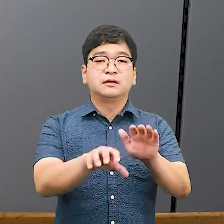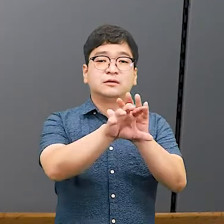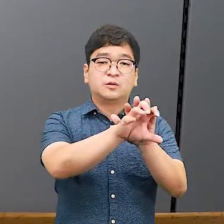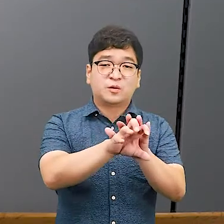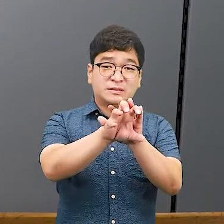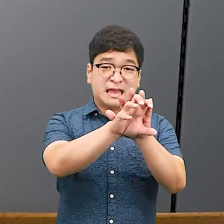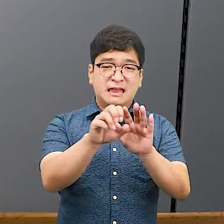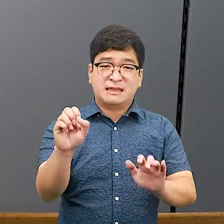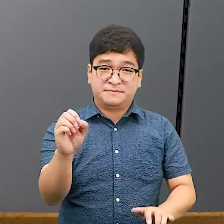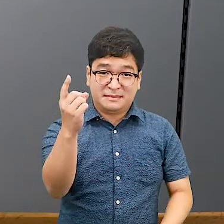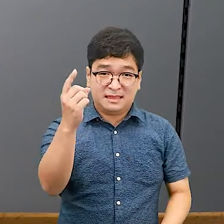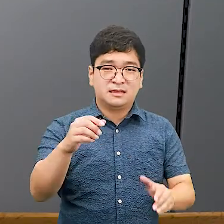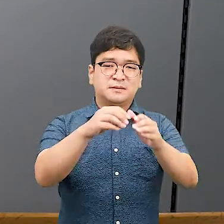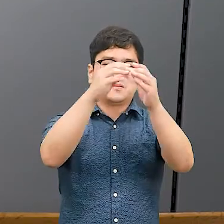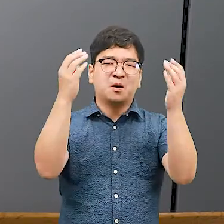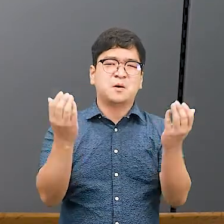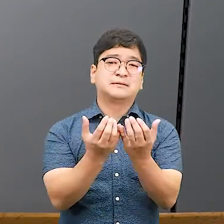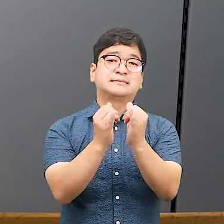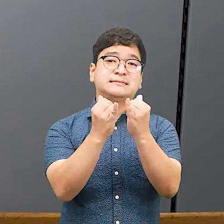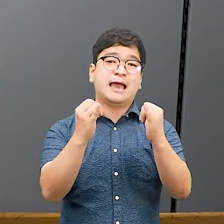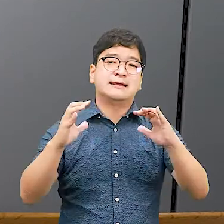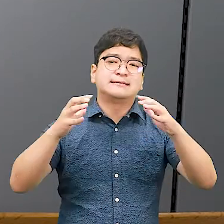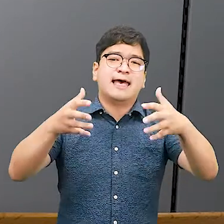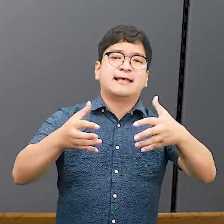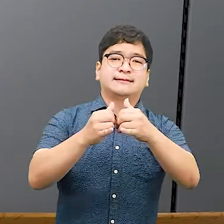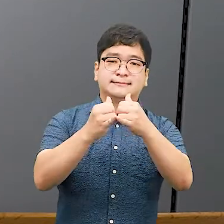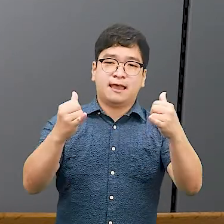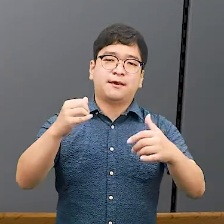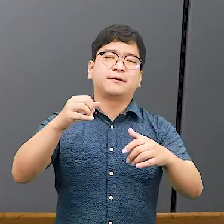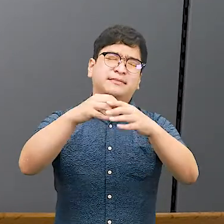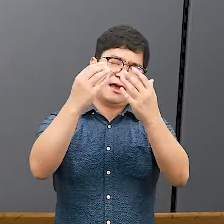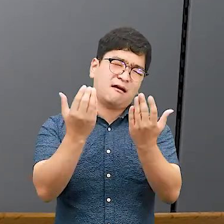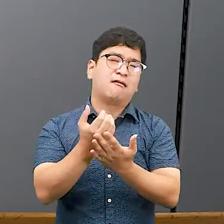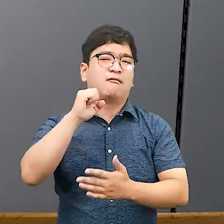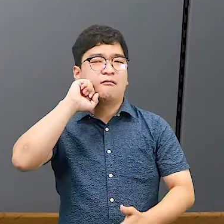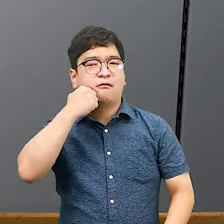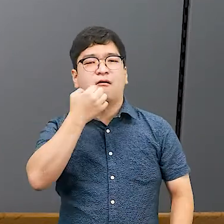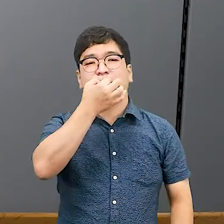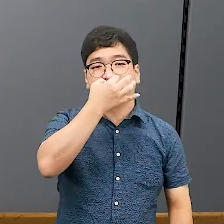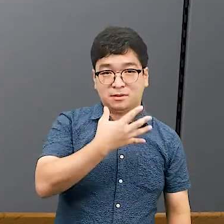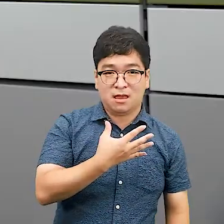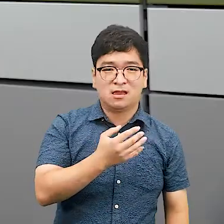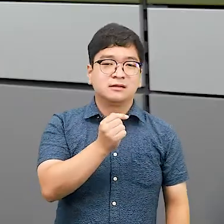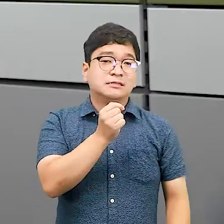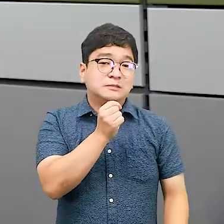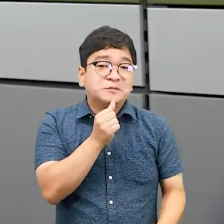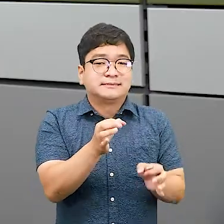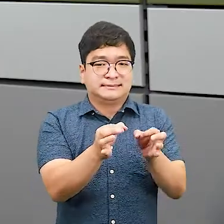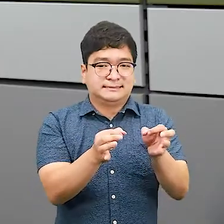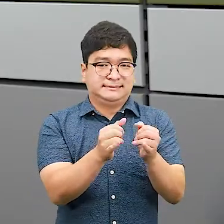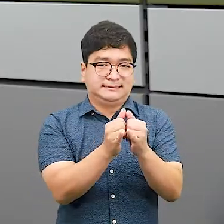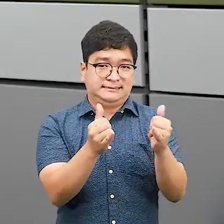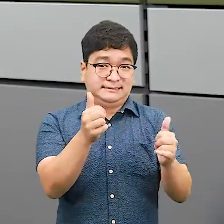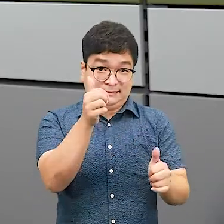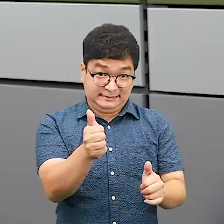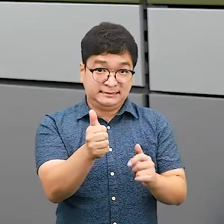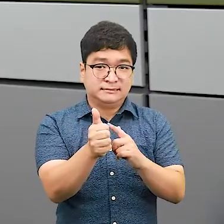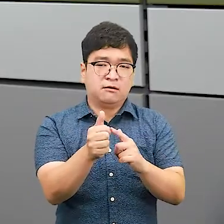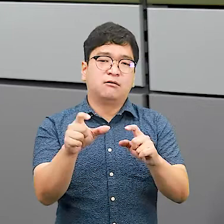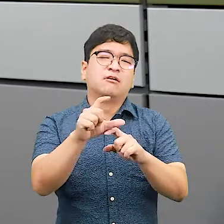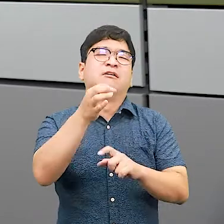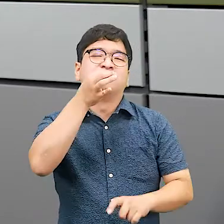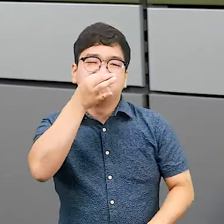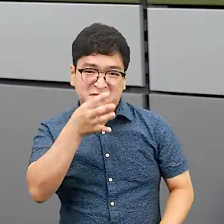이제 코로나19로 인해서 모든 사람, 전 세계 사람들이 다 어렵고 힘들지만 소상공인들이 특히